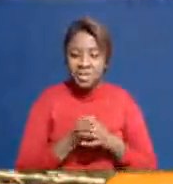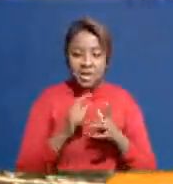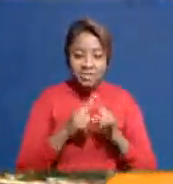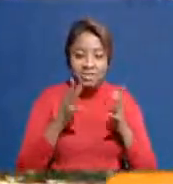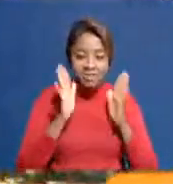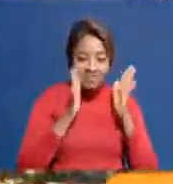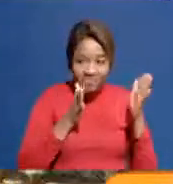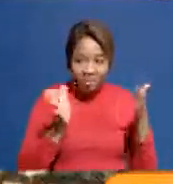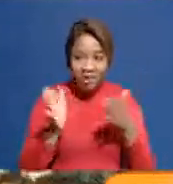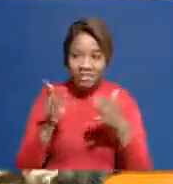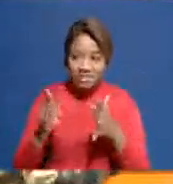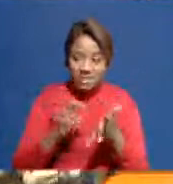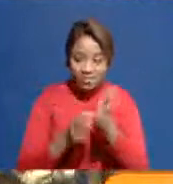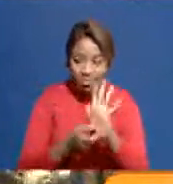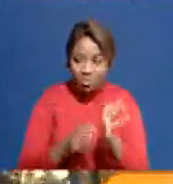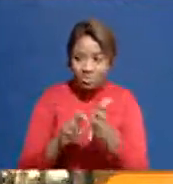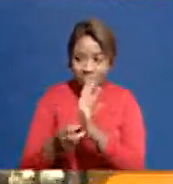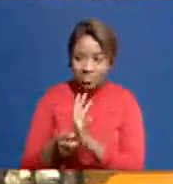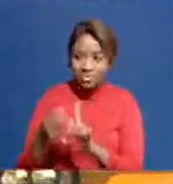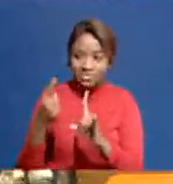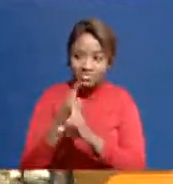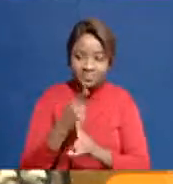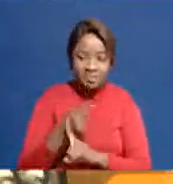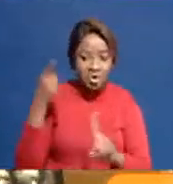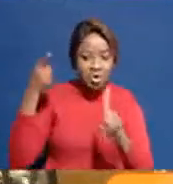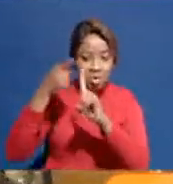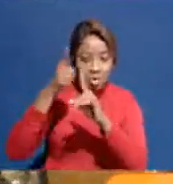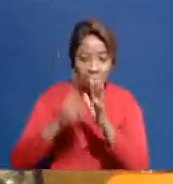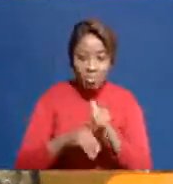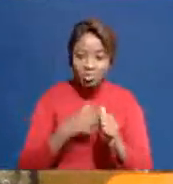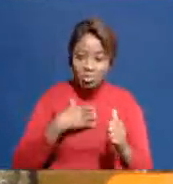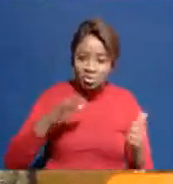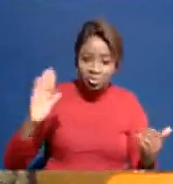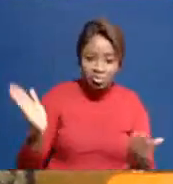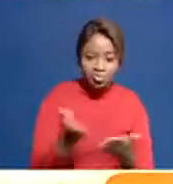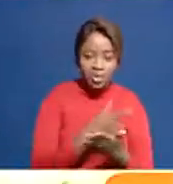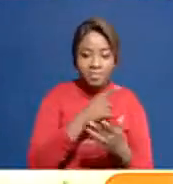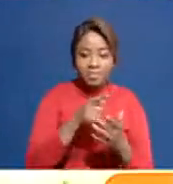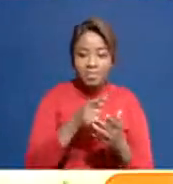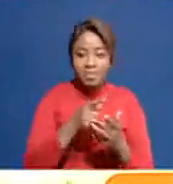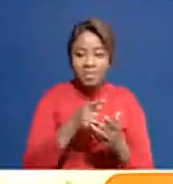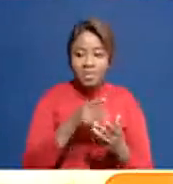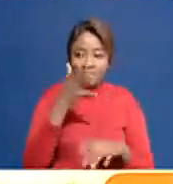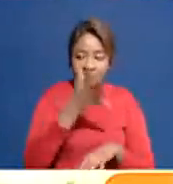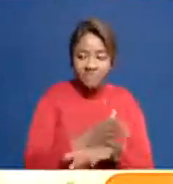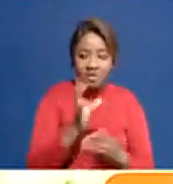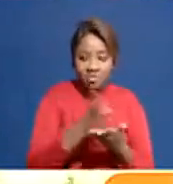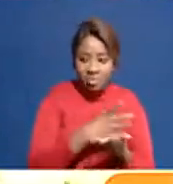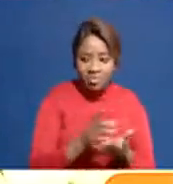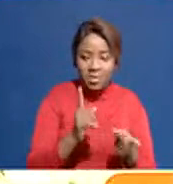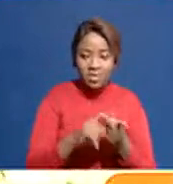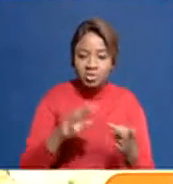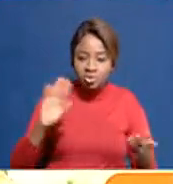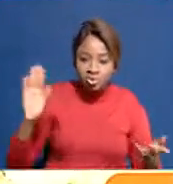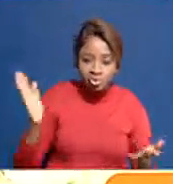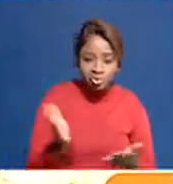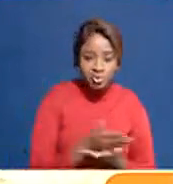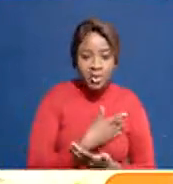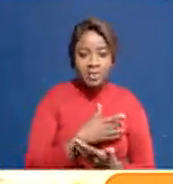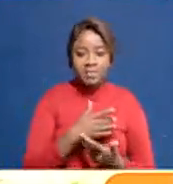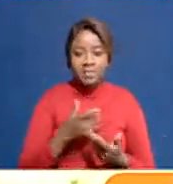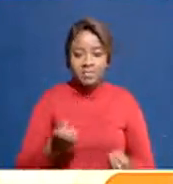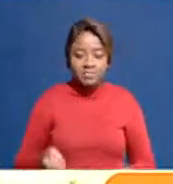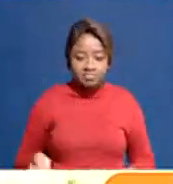kulingana na makundi haya ya kina mama ni kupambana na umaskini na pombe haramu. Na hiyo ni biashara nilikuwa nimezoea.